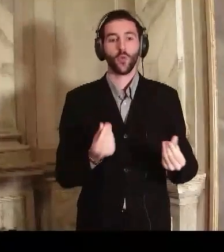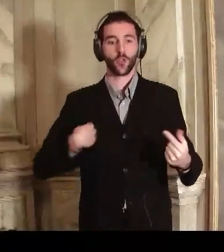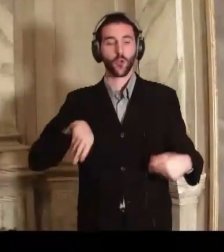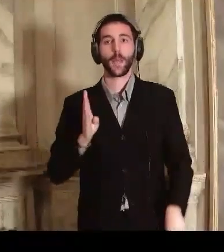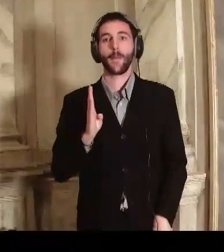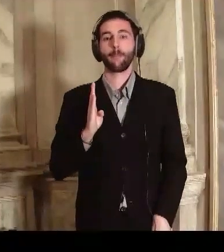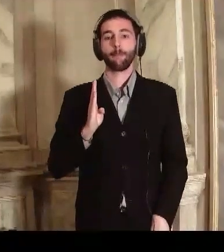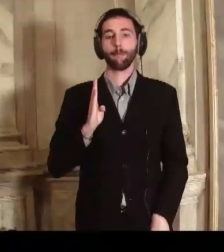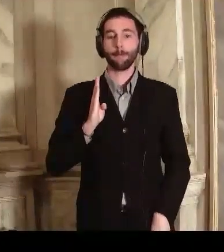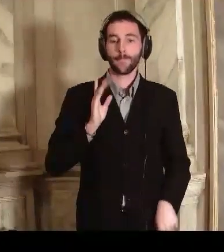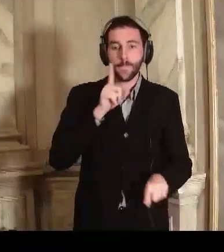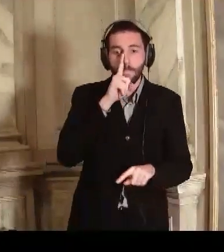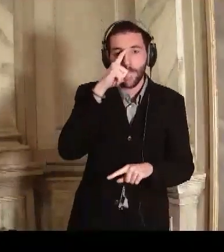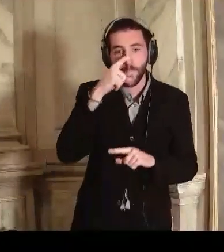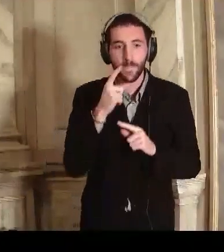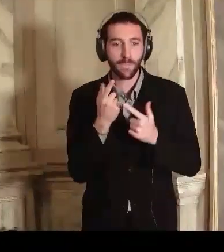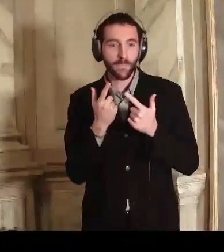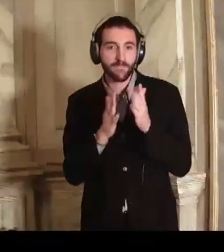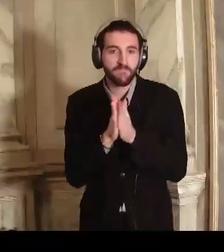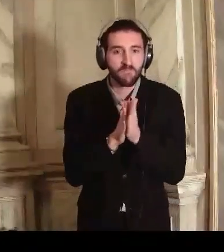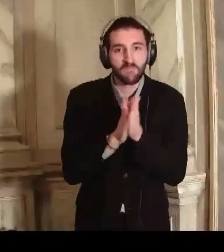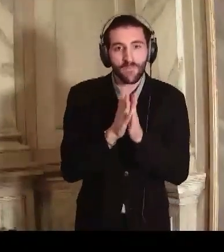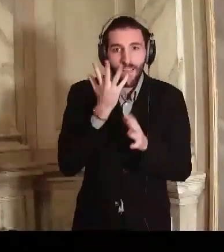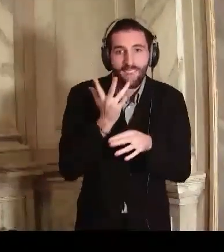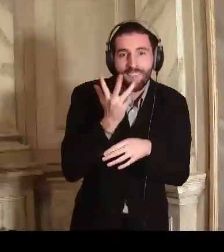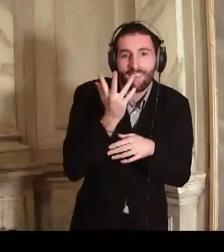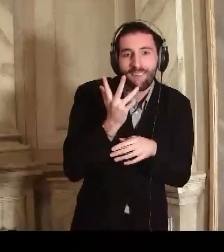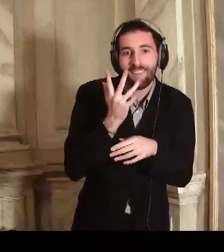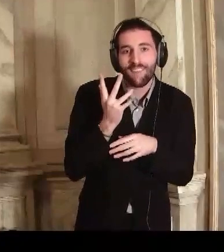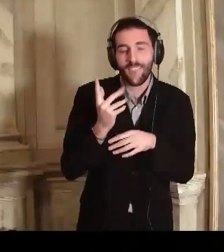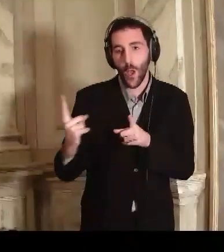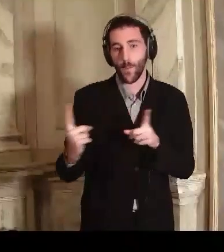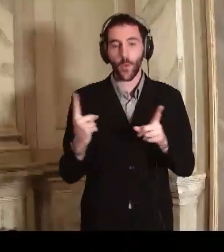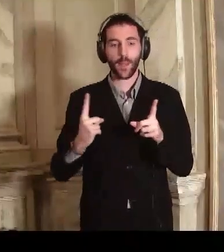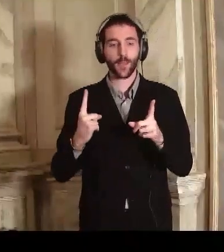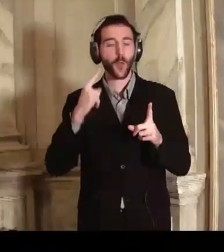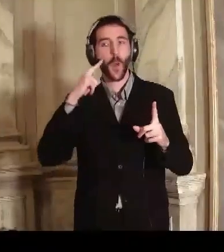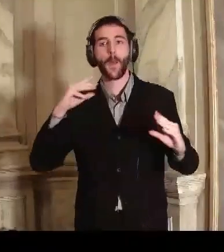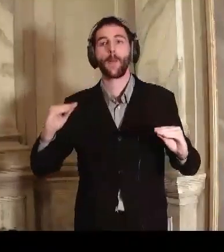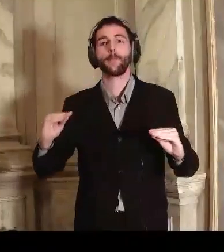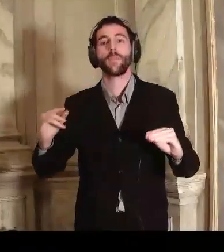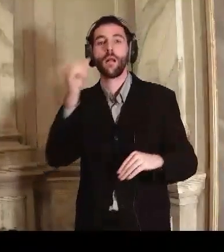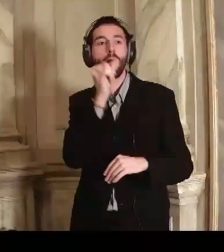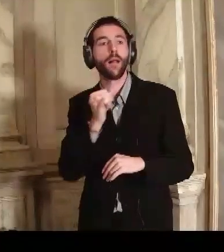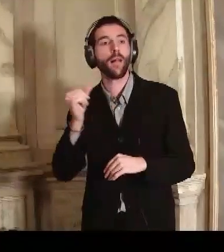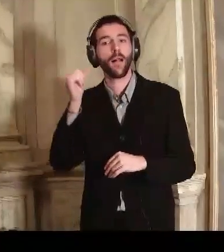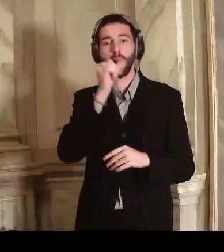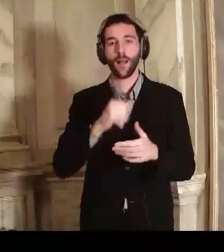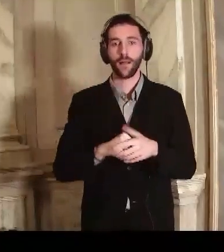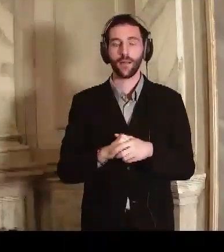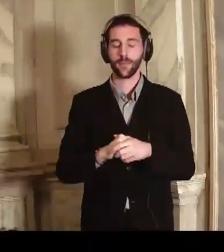attesa, curiosità e aspettativa, uno stato di incoscienza beata.